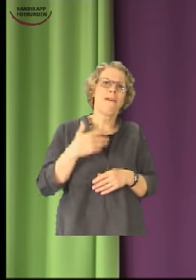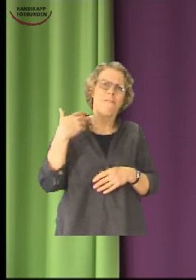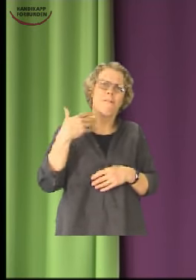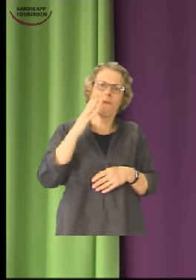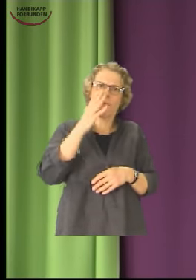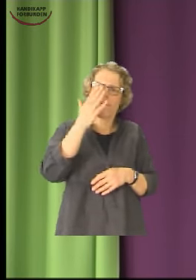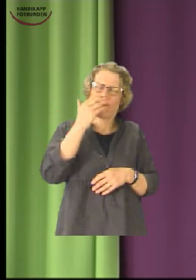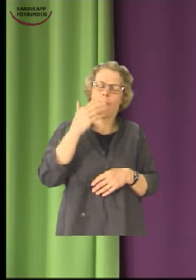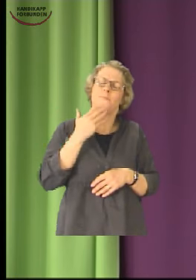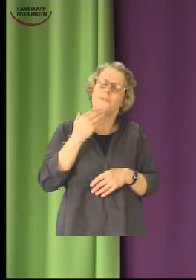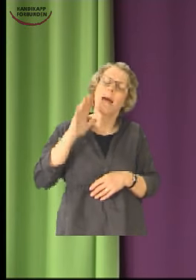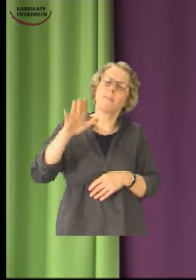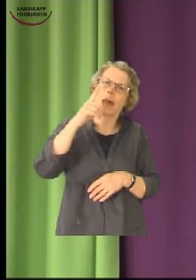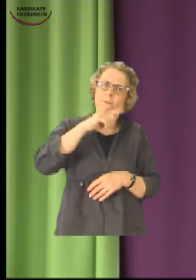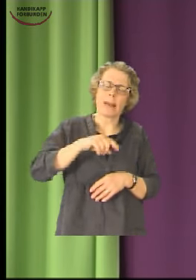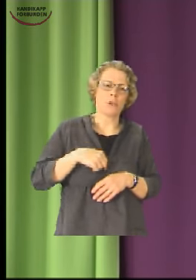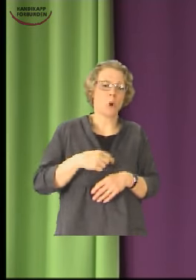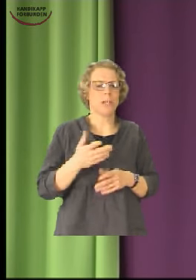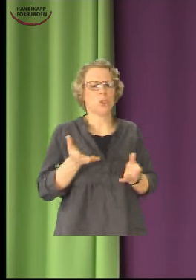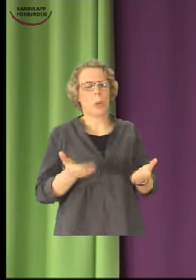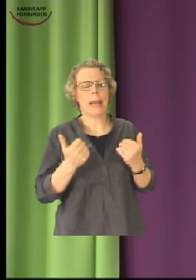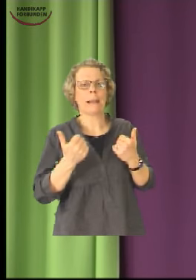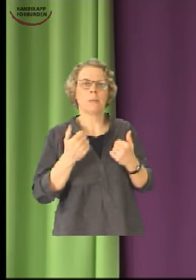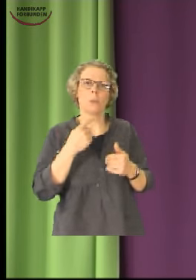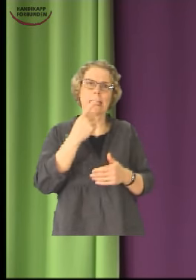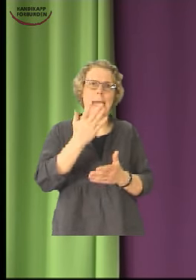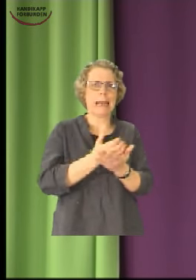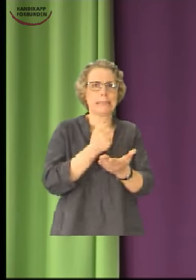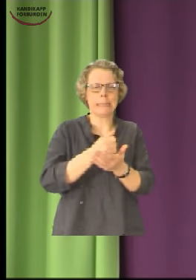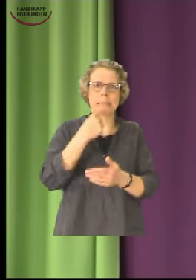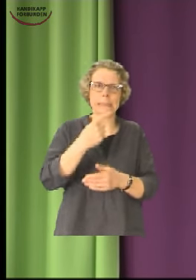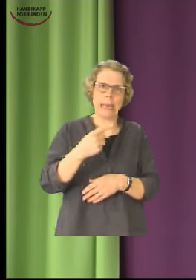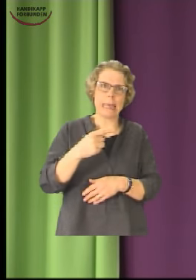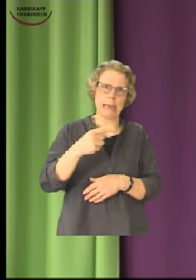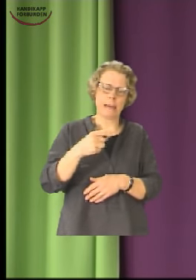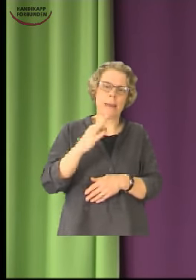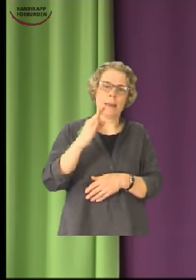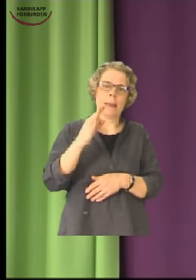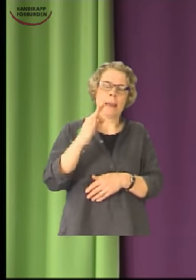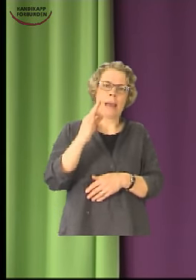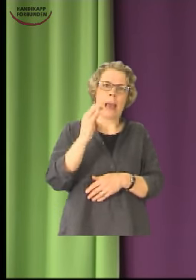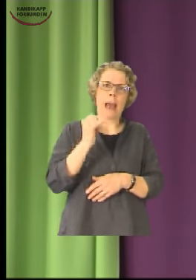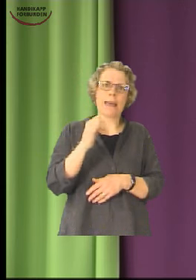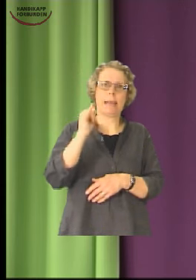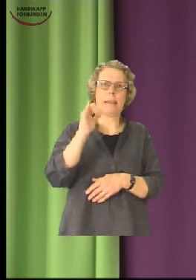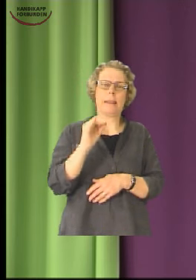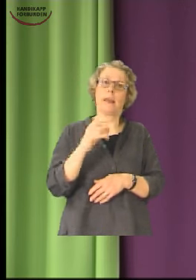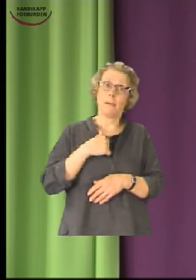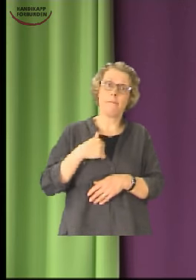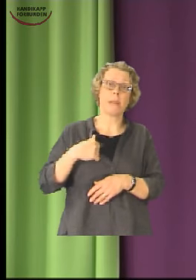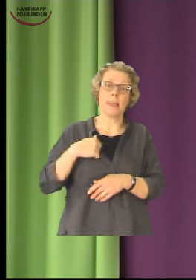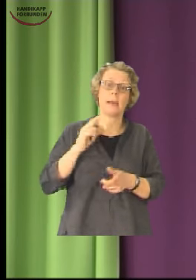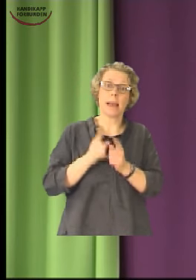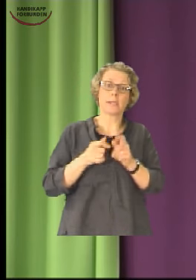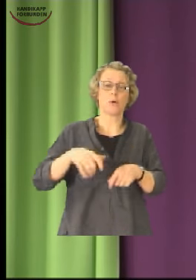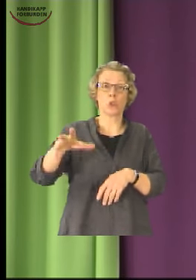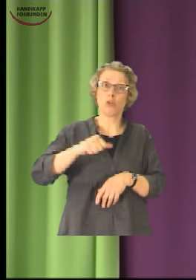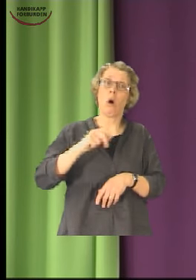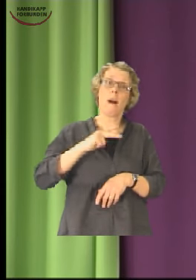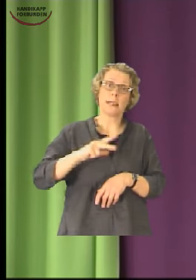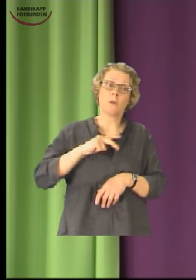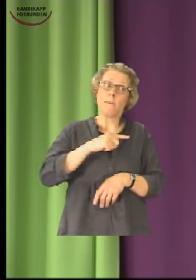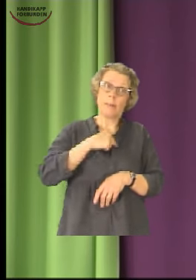men det är så uttjatat. Nej, det är, jag tror också vi ska ta på oss en del av ansvar och säga att vi ser det här behovet. Man